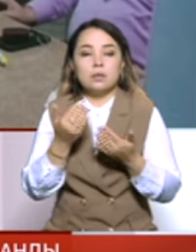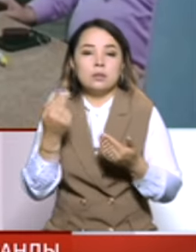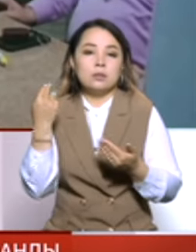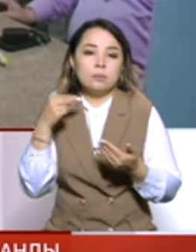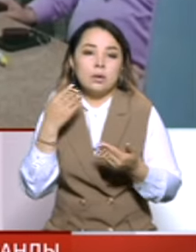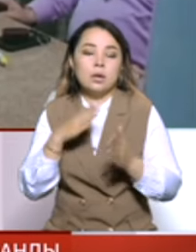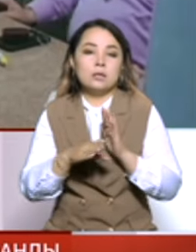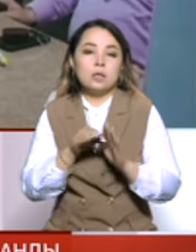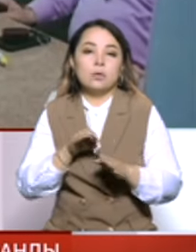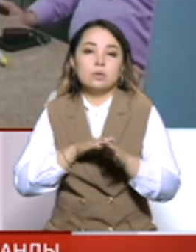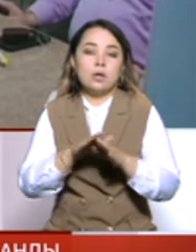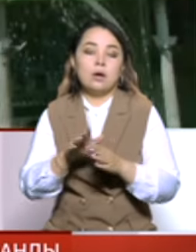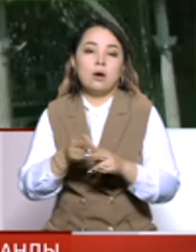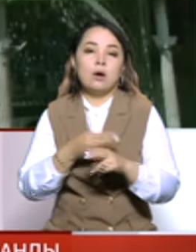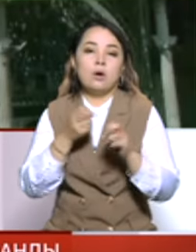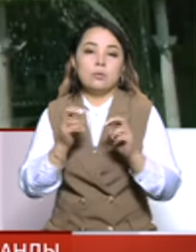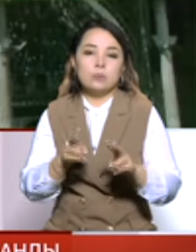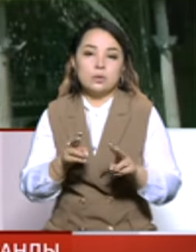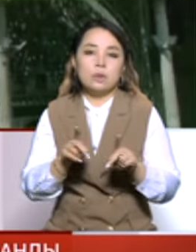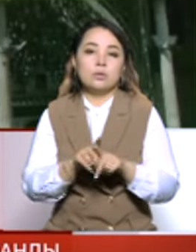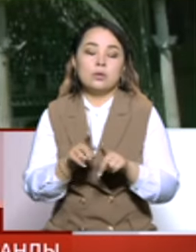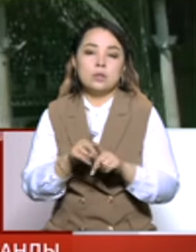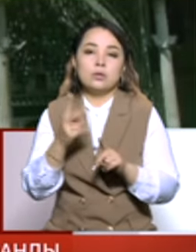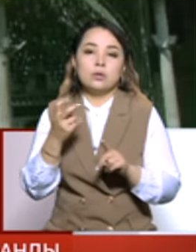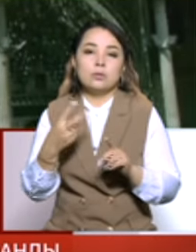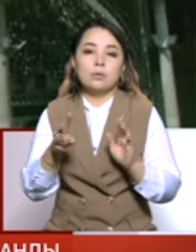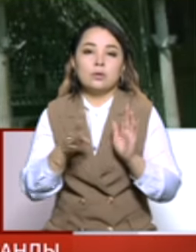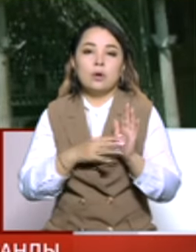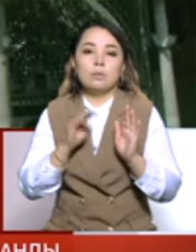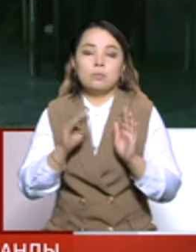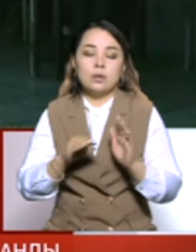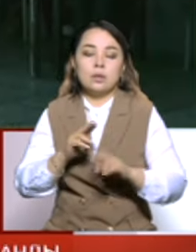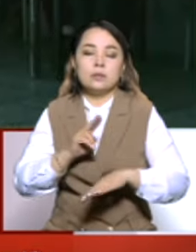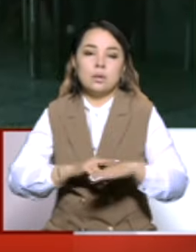президент сайлау кезінде қауіпсіздікті 229 мыңнан астам тәртіп сақшысы қадағалайды.